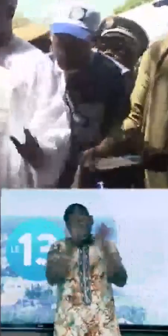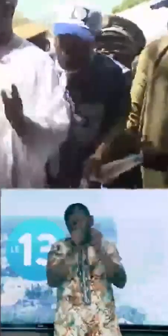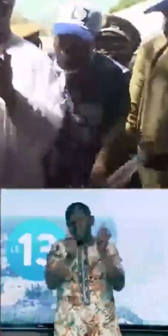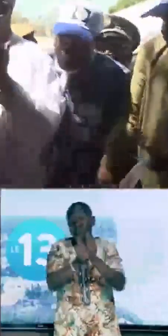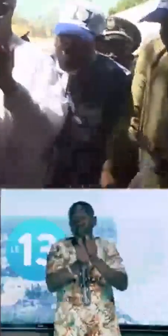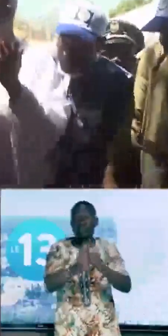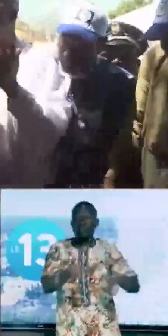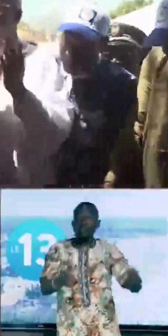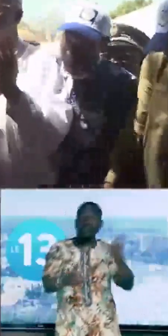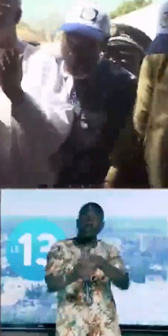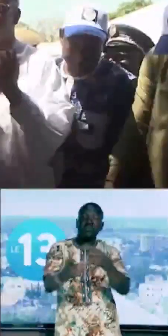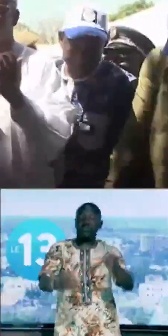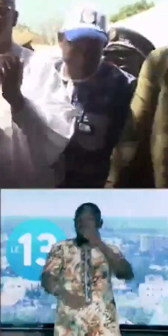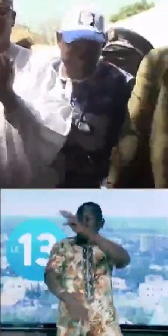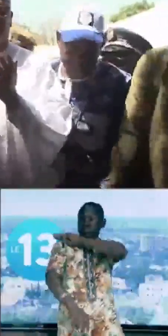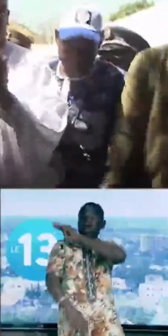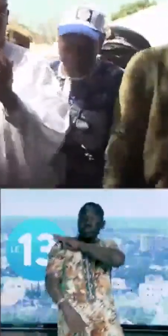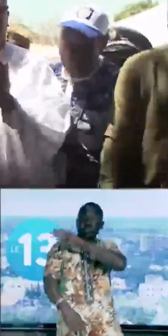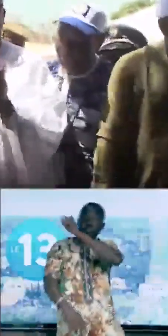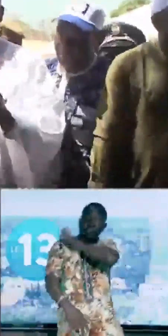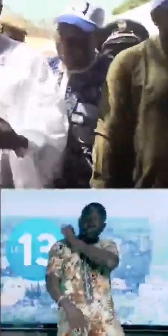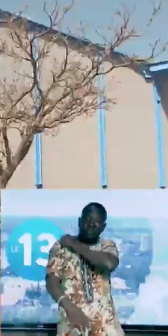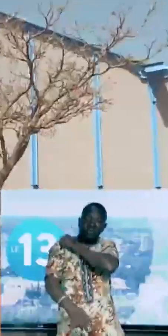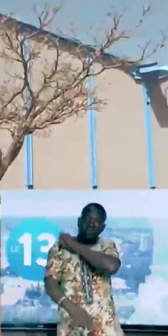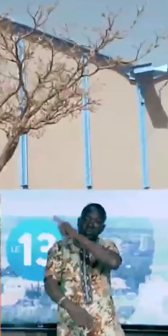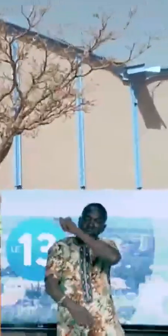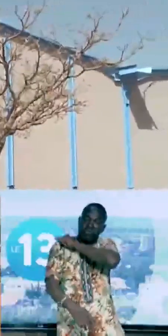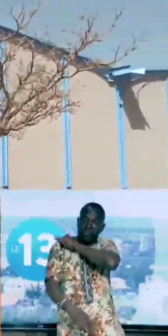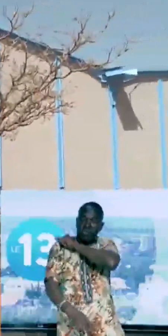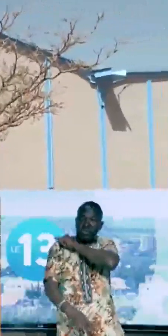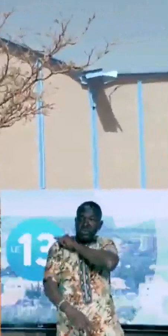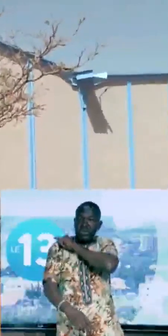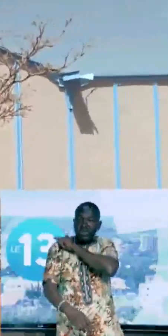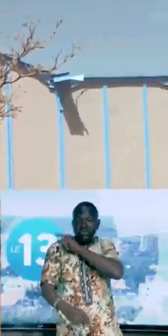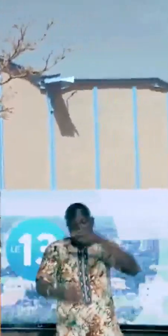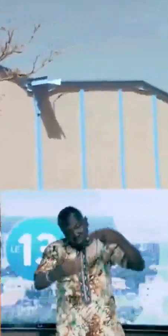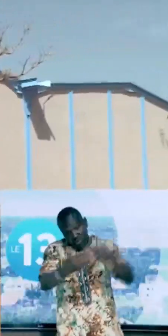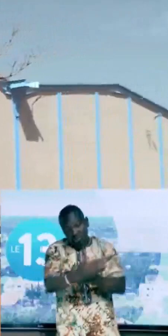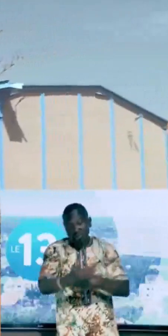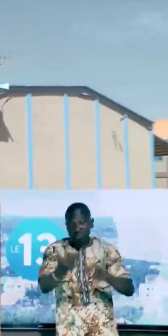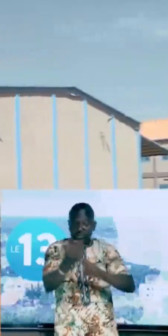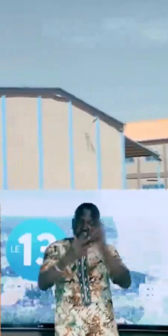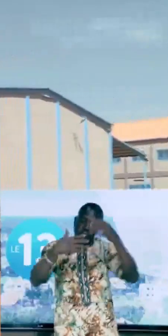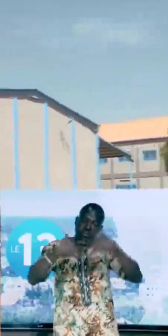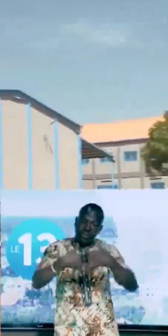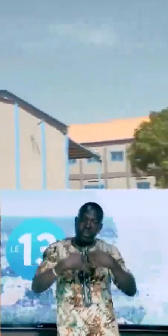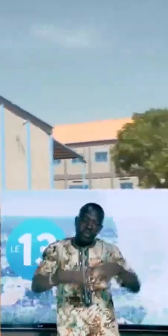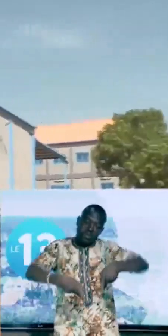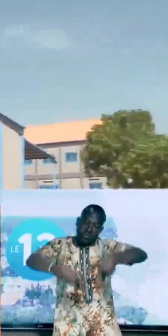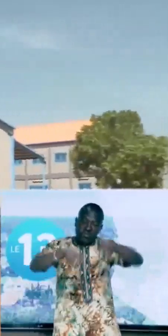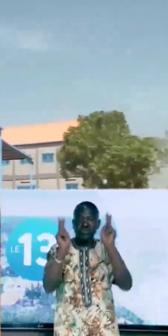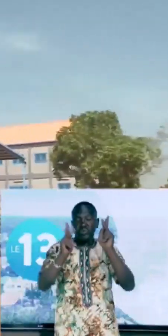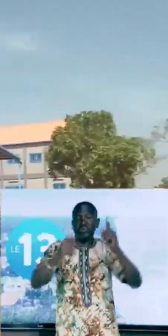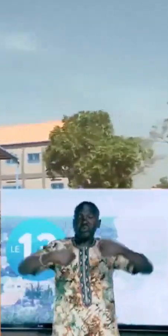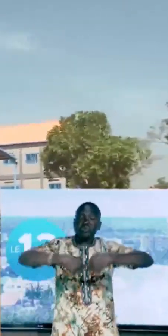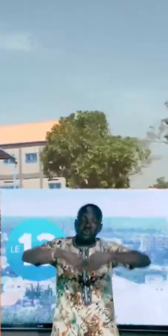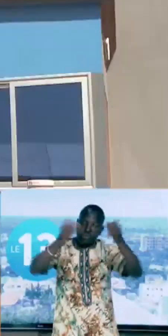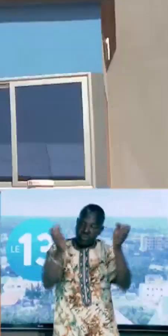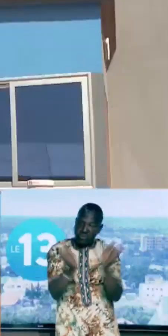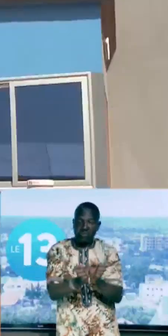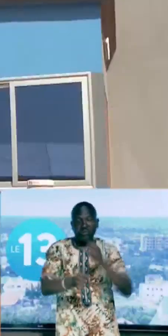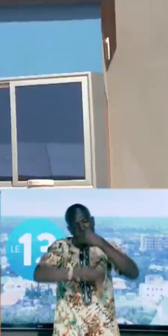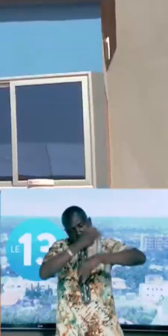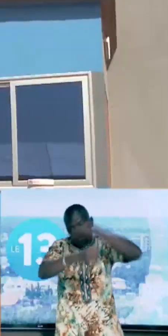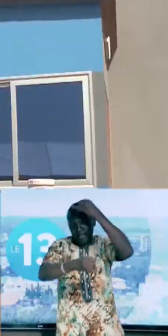tête Apollinaire Joachimson Kilem de Tambela. Cette nouvelle unité industrielle permet au groupe AC